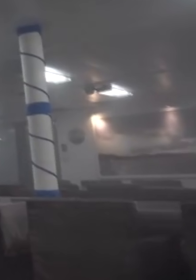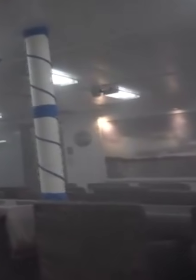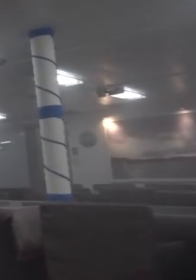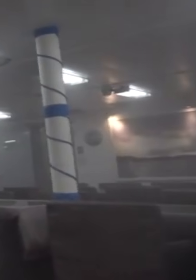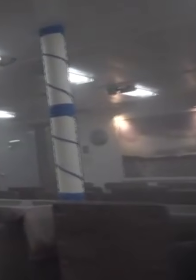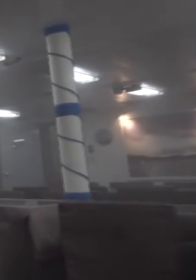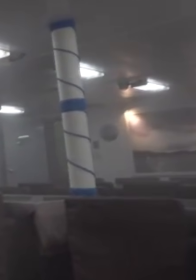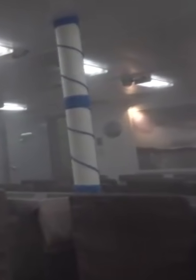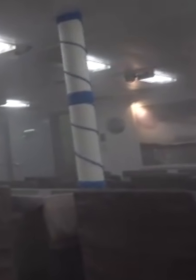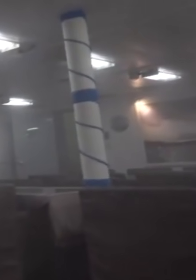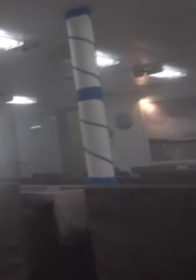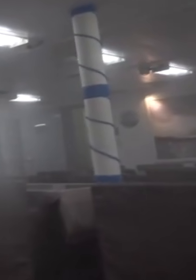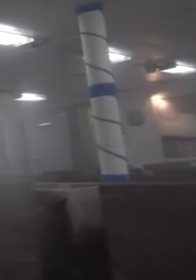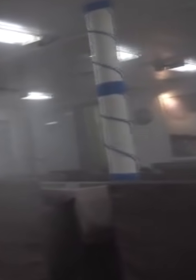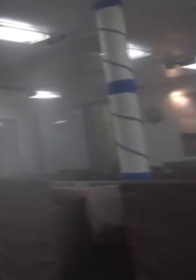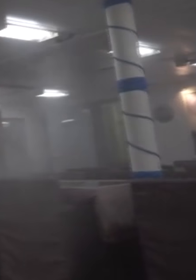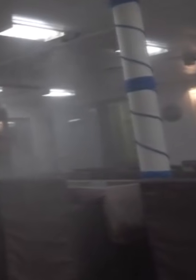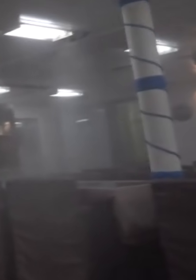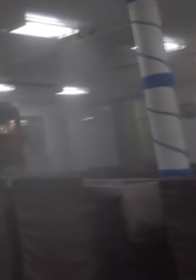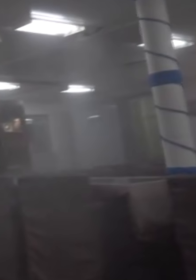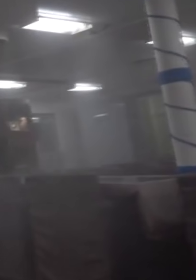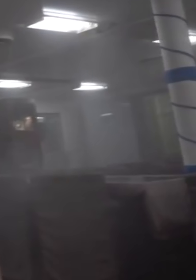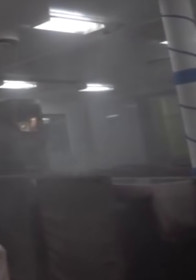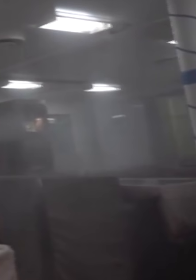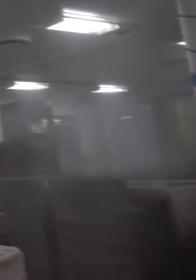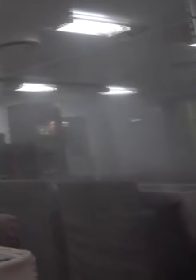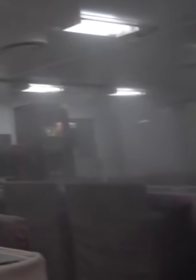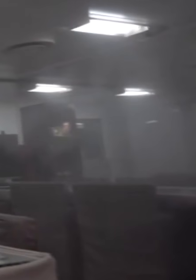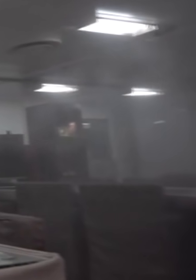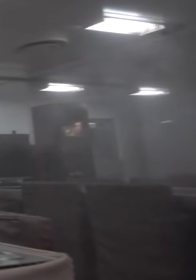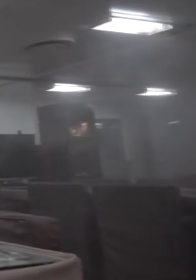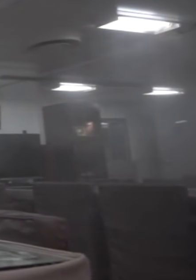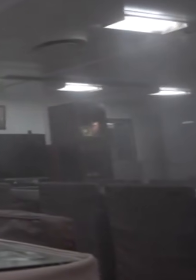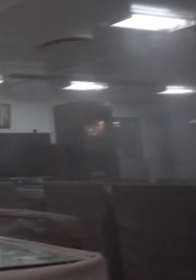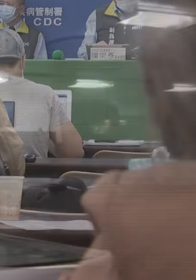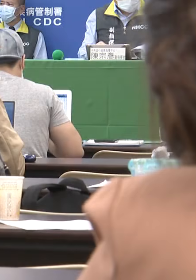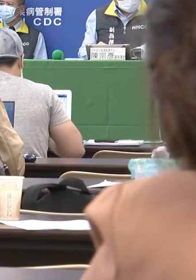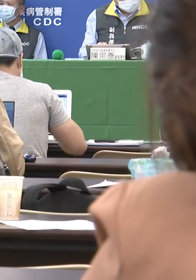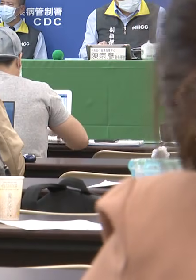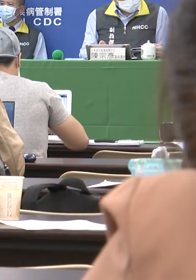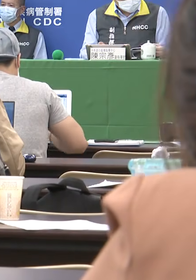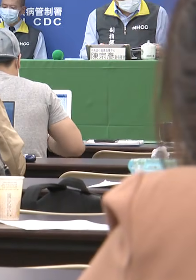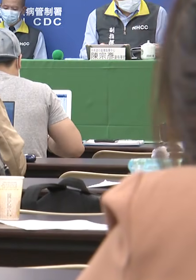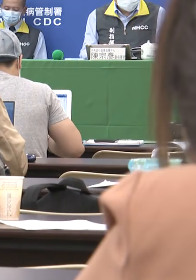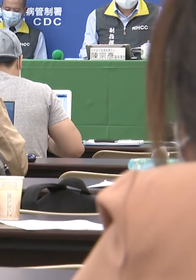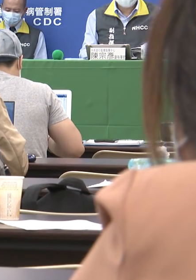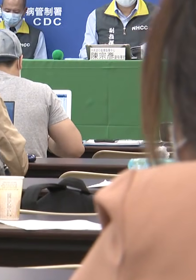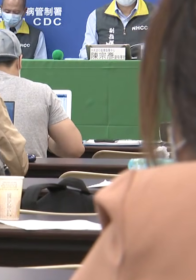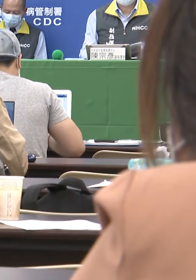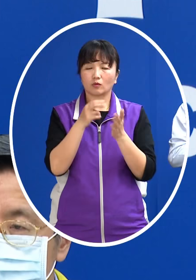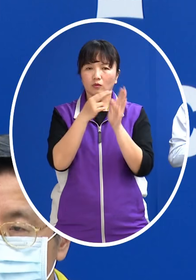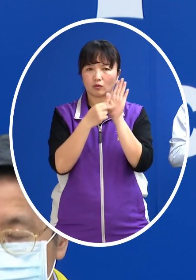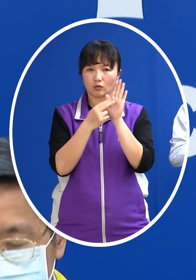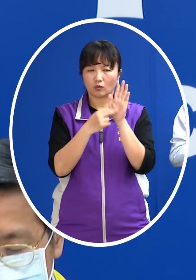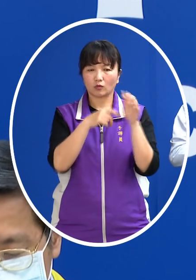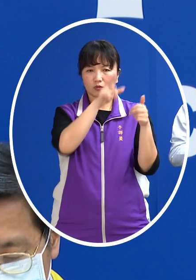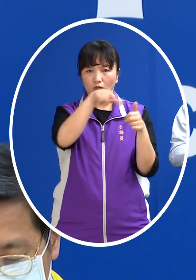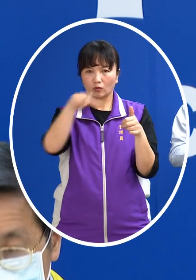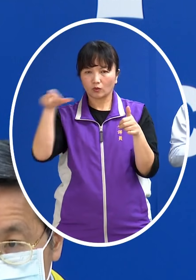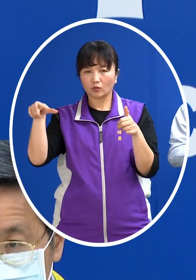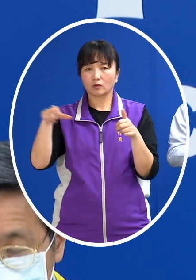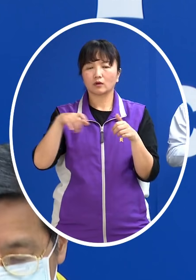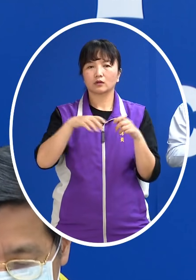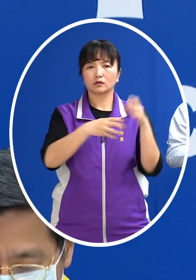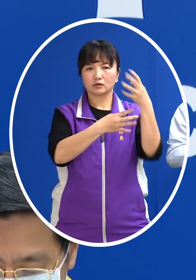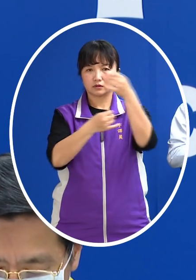队744人，其中有24人确诊，都是磐石号人员。经过疫调后，指挥中心宣布，这次群聚